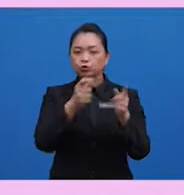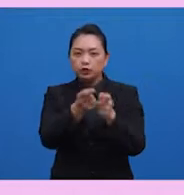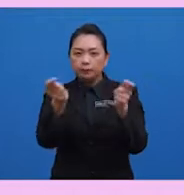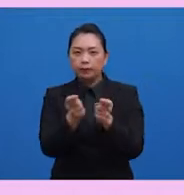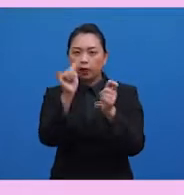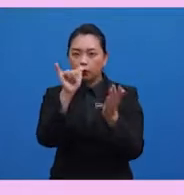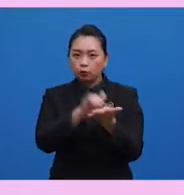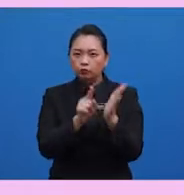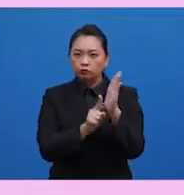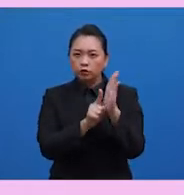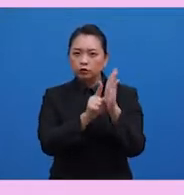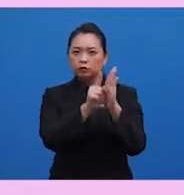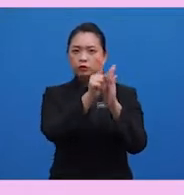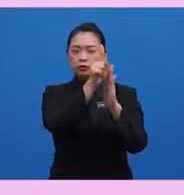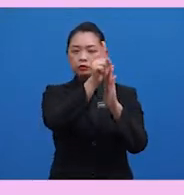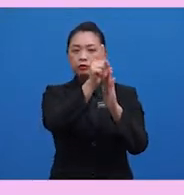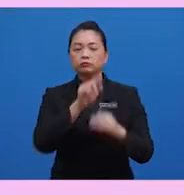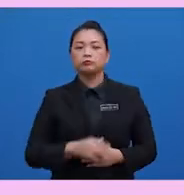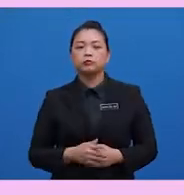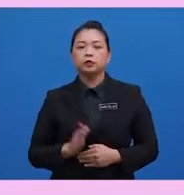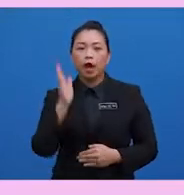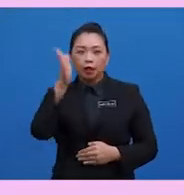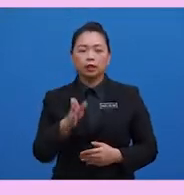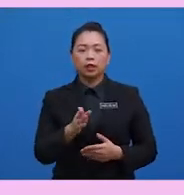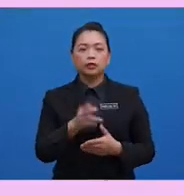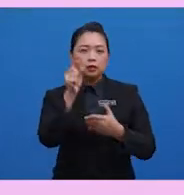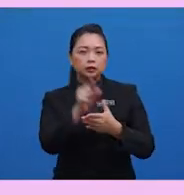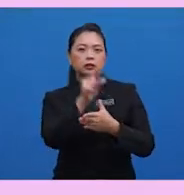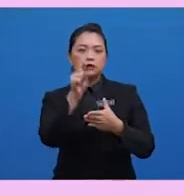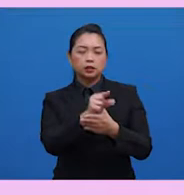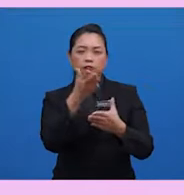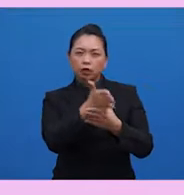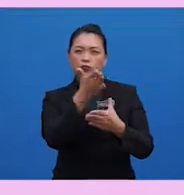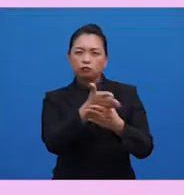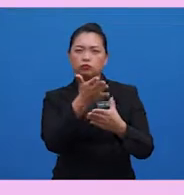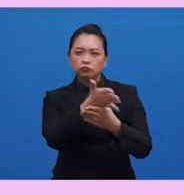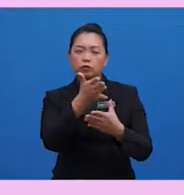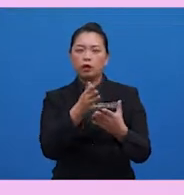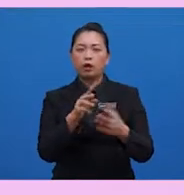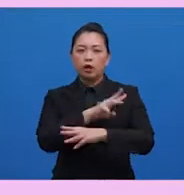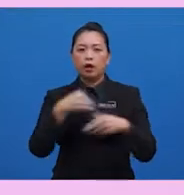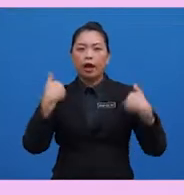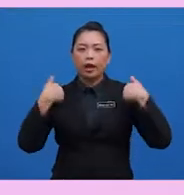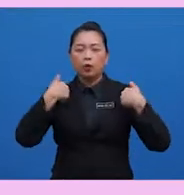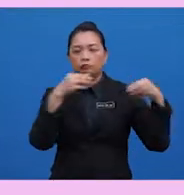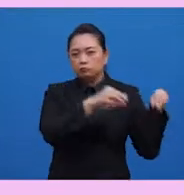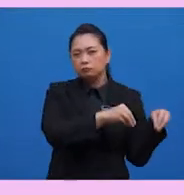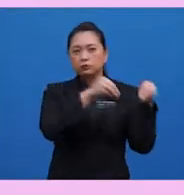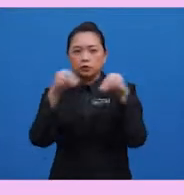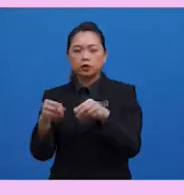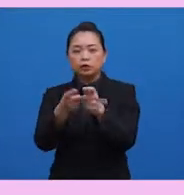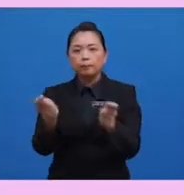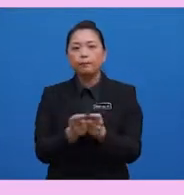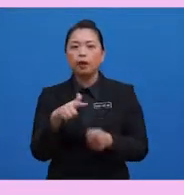meningkat dan keadaan ini akan menjejaskan habitat haiwan dan menyebabkan haiwan berhijrah ke tempat yang